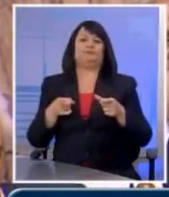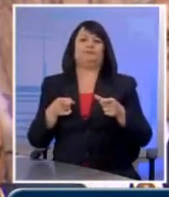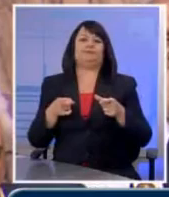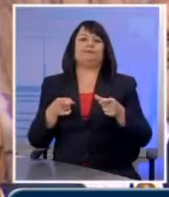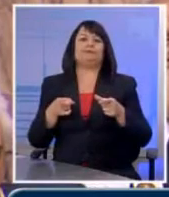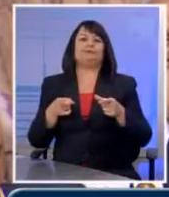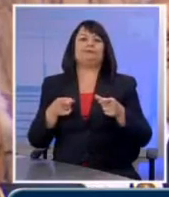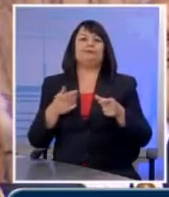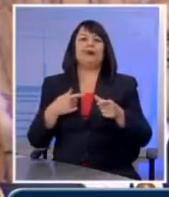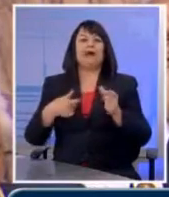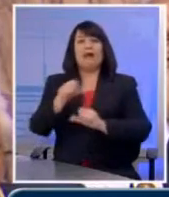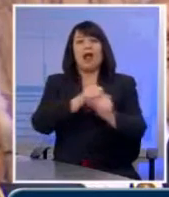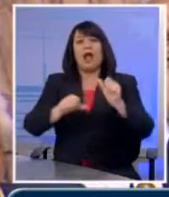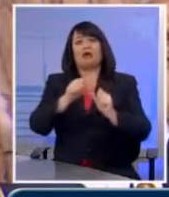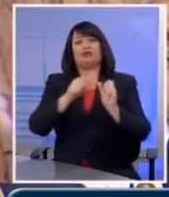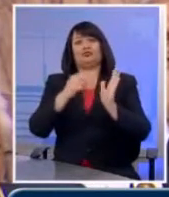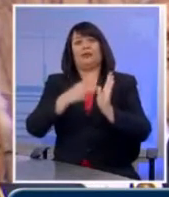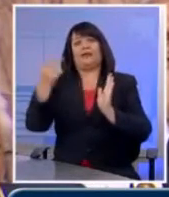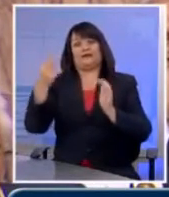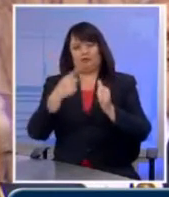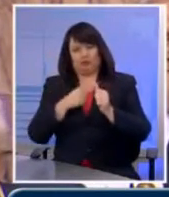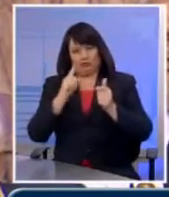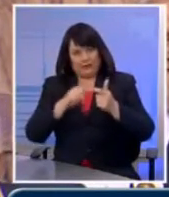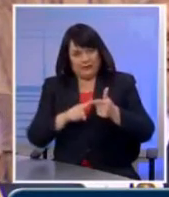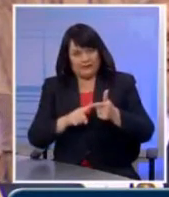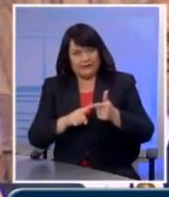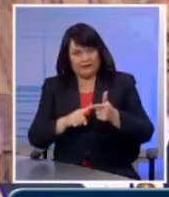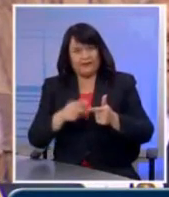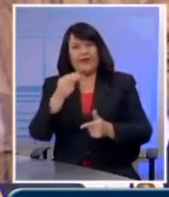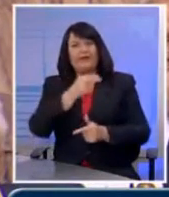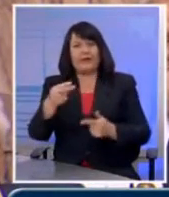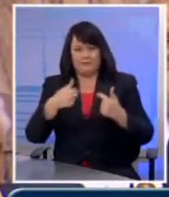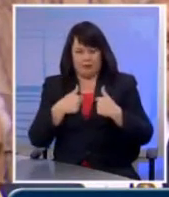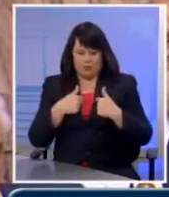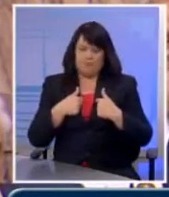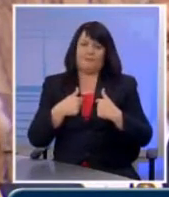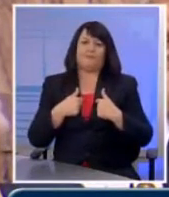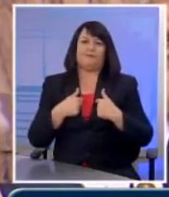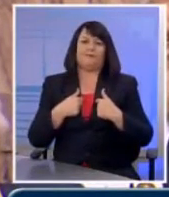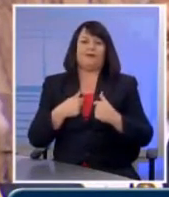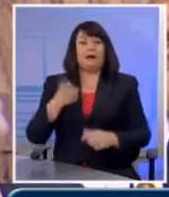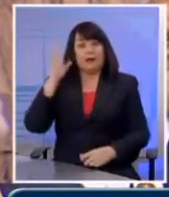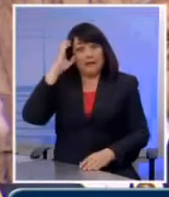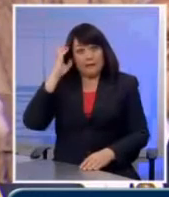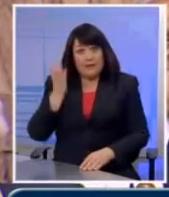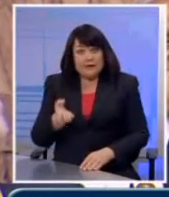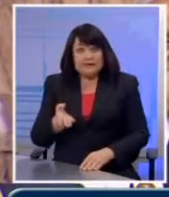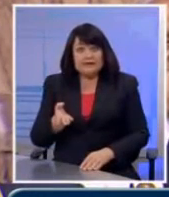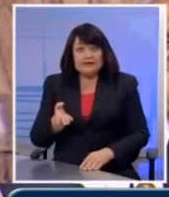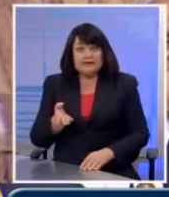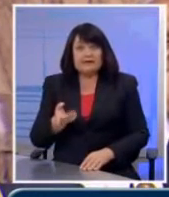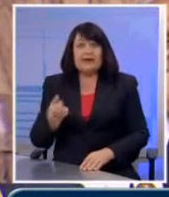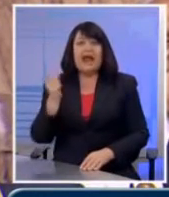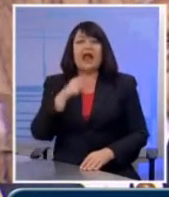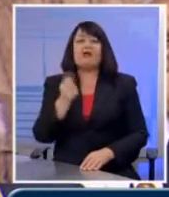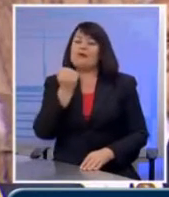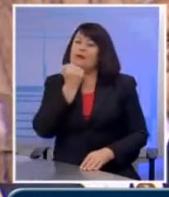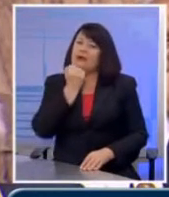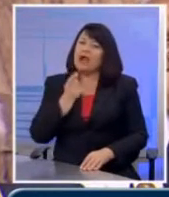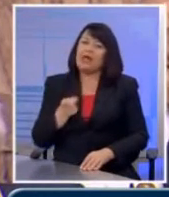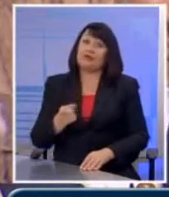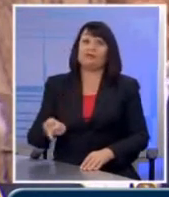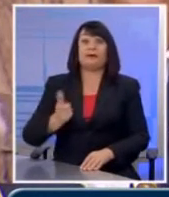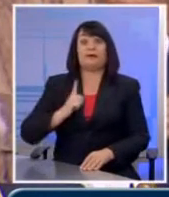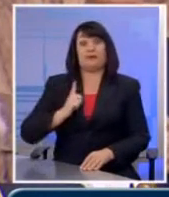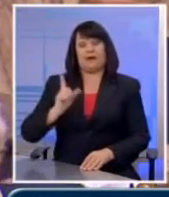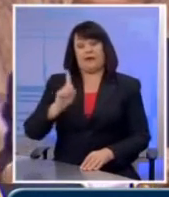να αλλάξουμε τους θεσμούς. Δεύτερο, η υπόθεση αυτή, υπενθυμίζω, έχει και ένα άλλο ατόπιμα που δεν το περίμενα